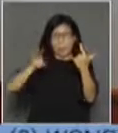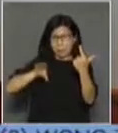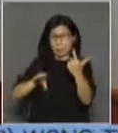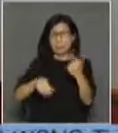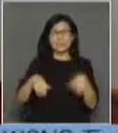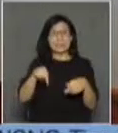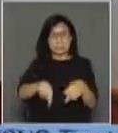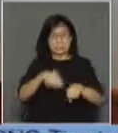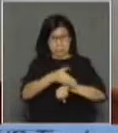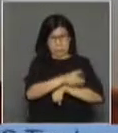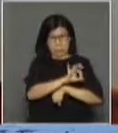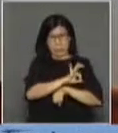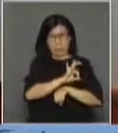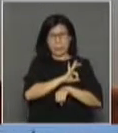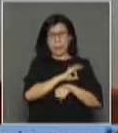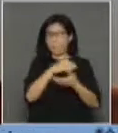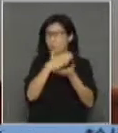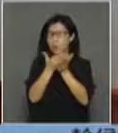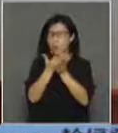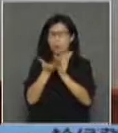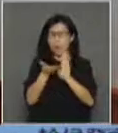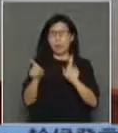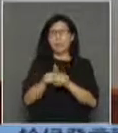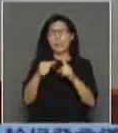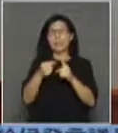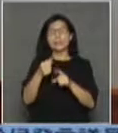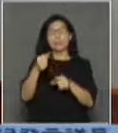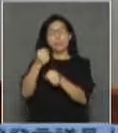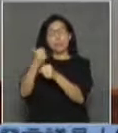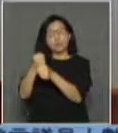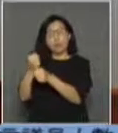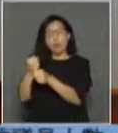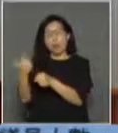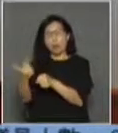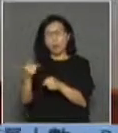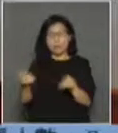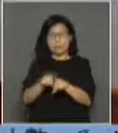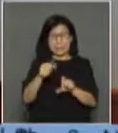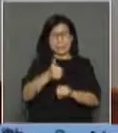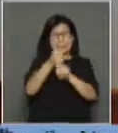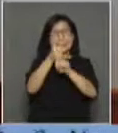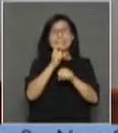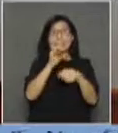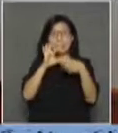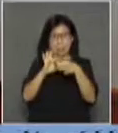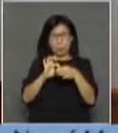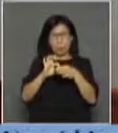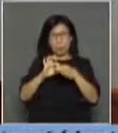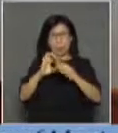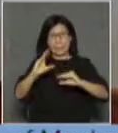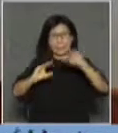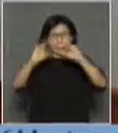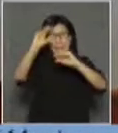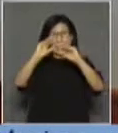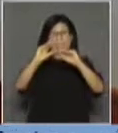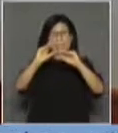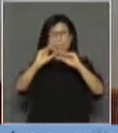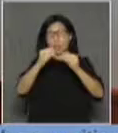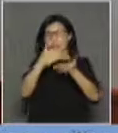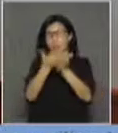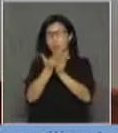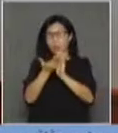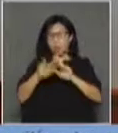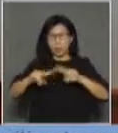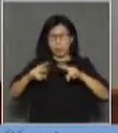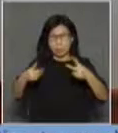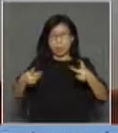了數以萬計的職位。我支持政府的基建發展，但